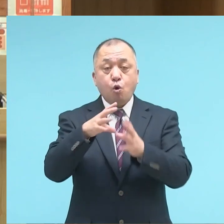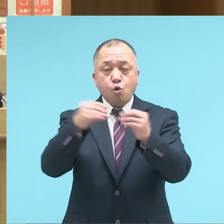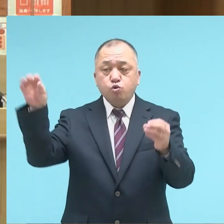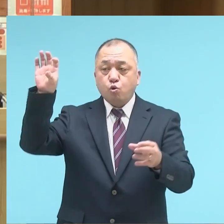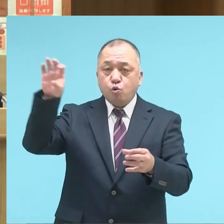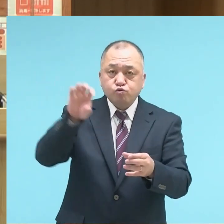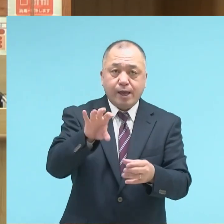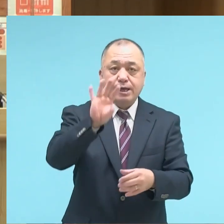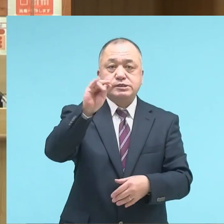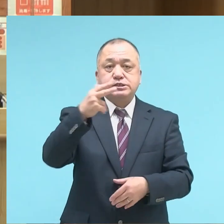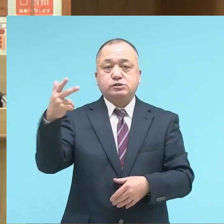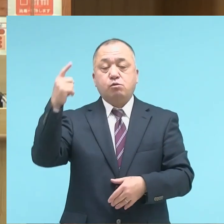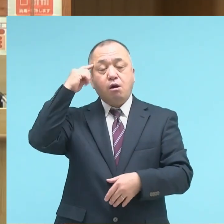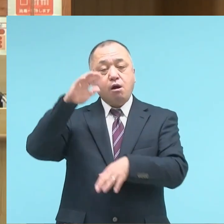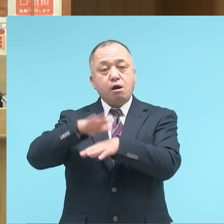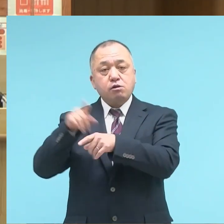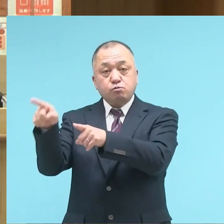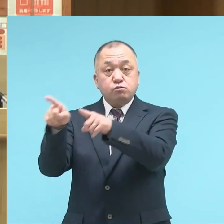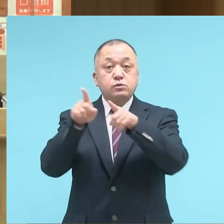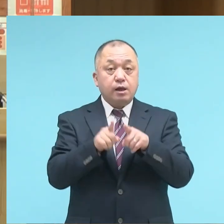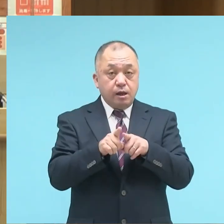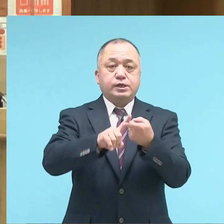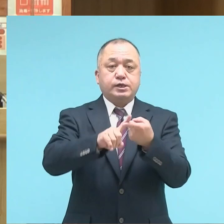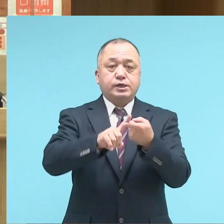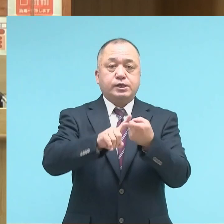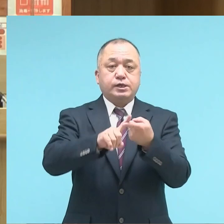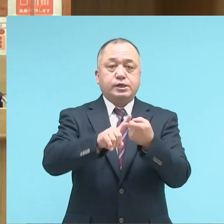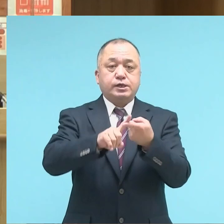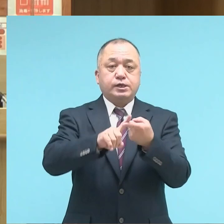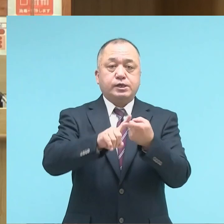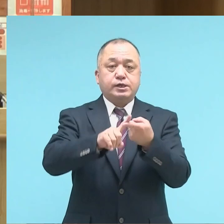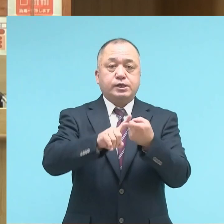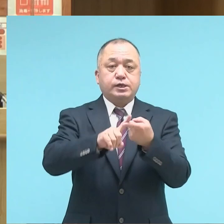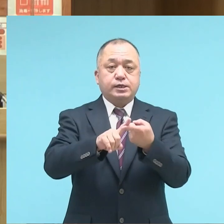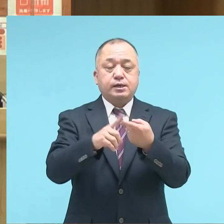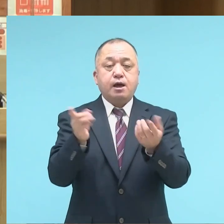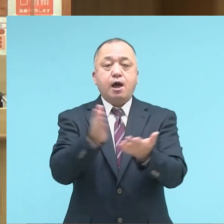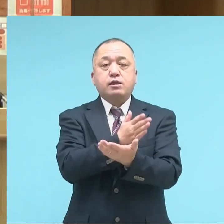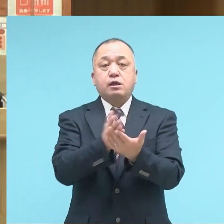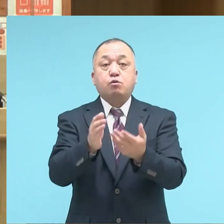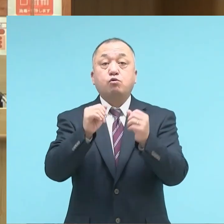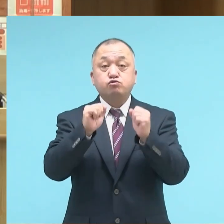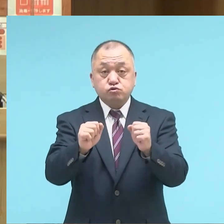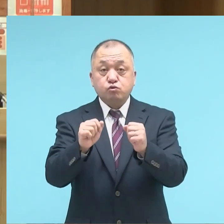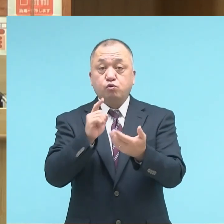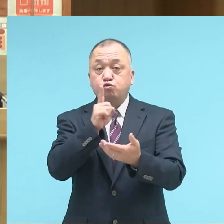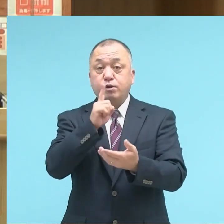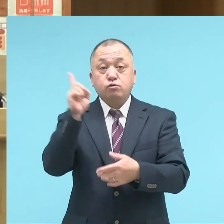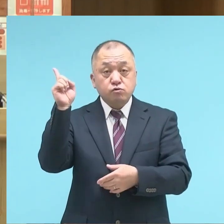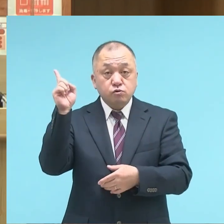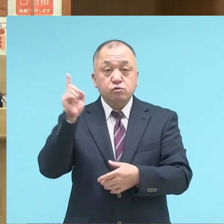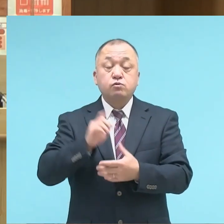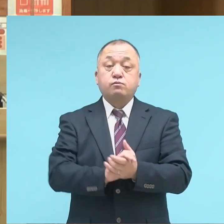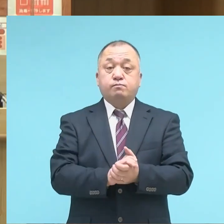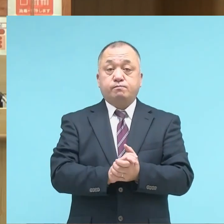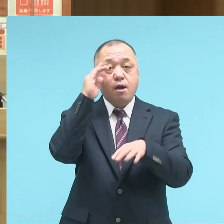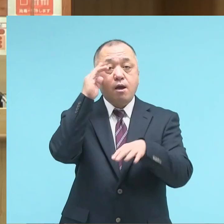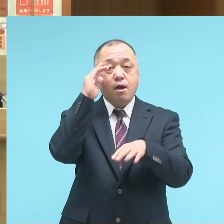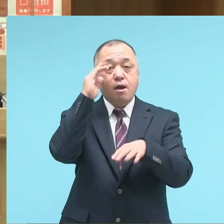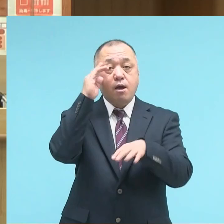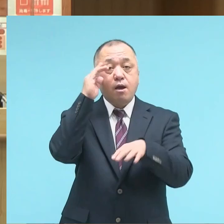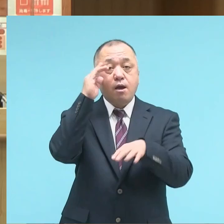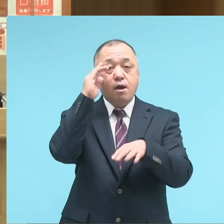ういった考えなども尊重しながら、国としては最終的に判断していくというふうに言ってますので、いろいろ我